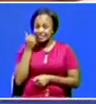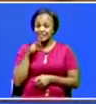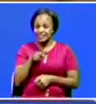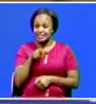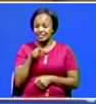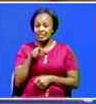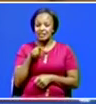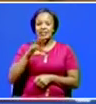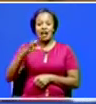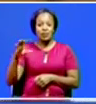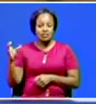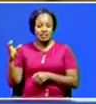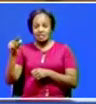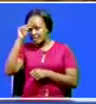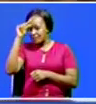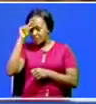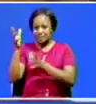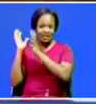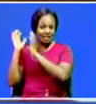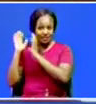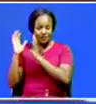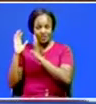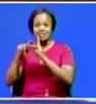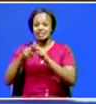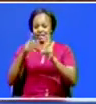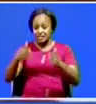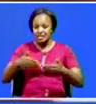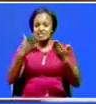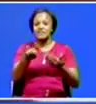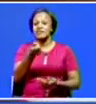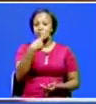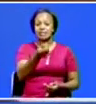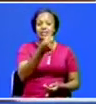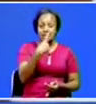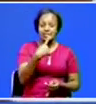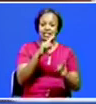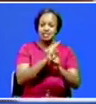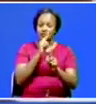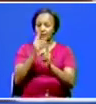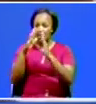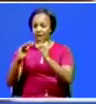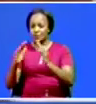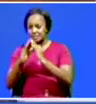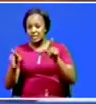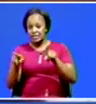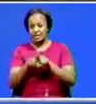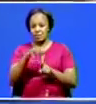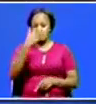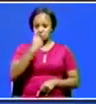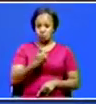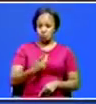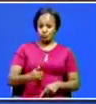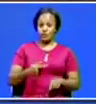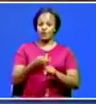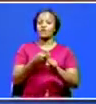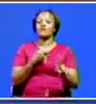ya kaunti ya Kilifi imeanzisha kampeni ya kupeana dawa nyumba hadi nyumba, na vile vile upasuaji kupitia hospitali ya